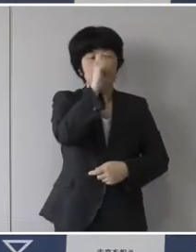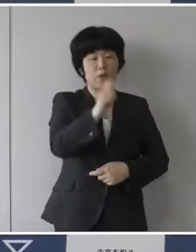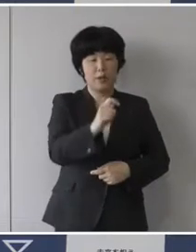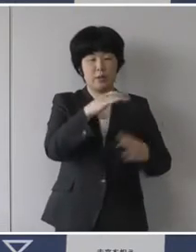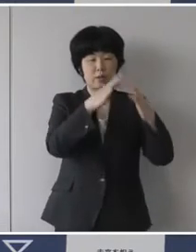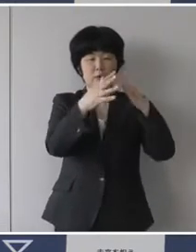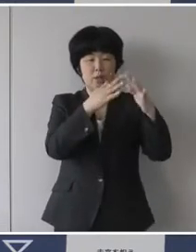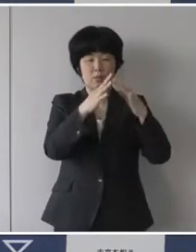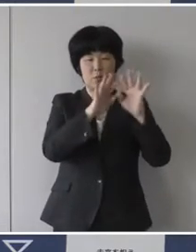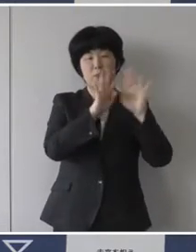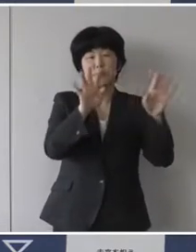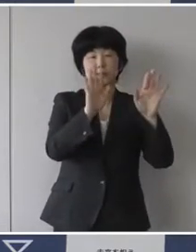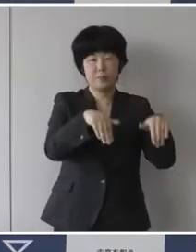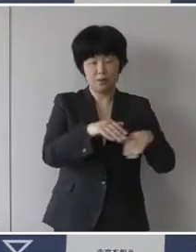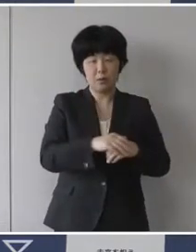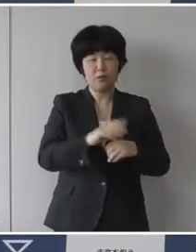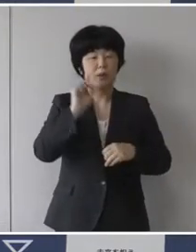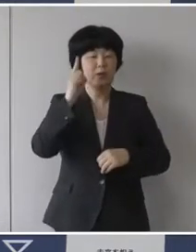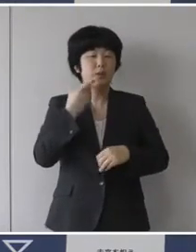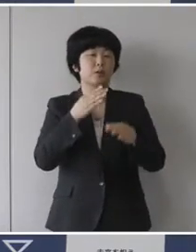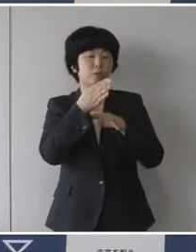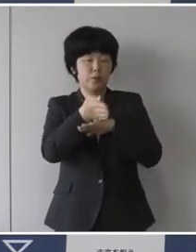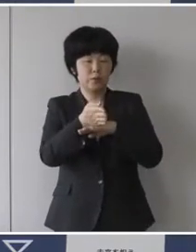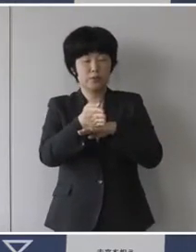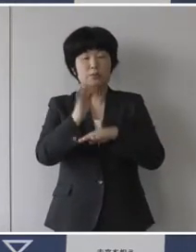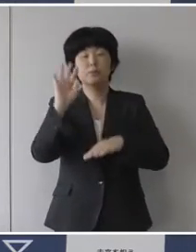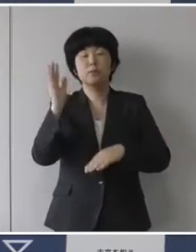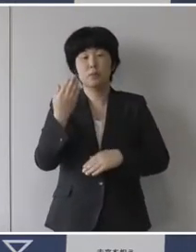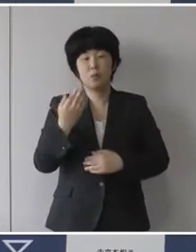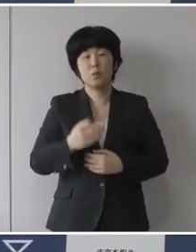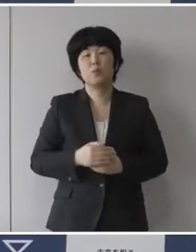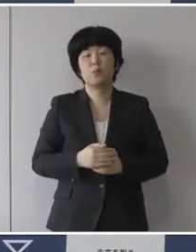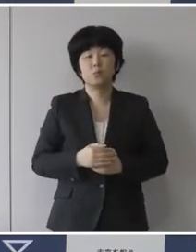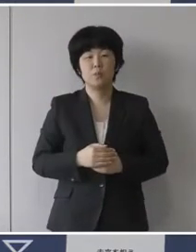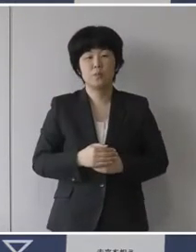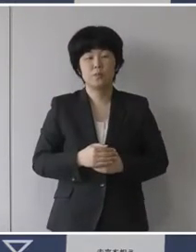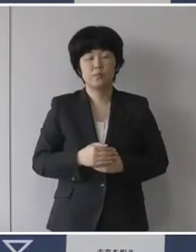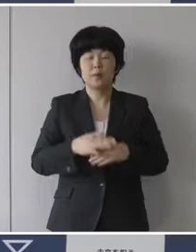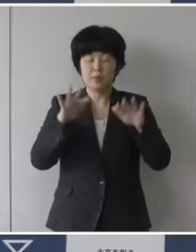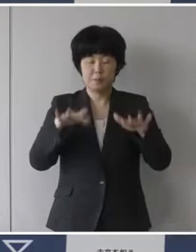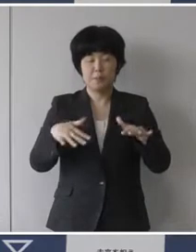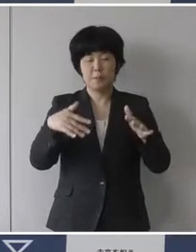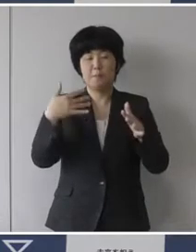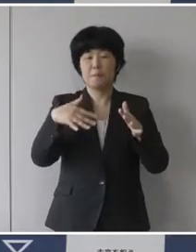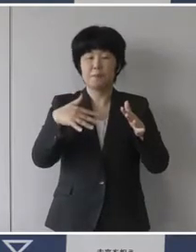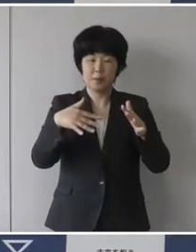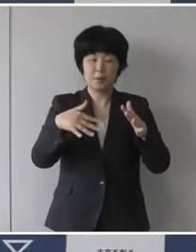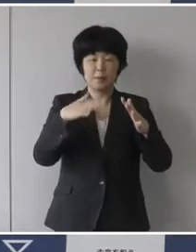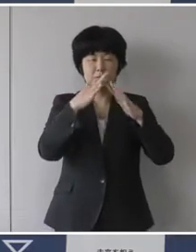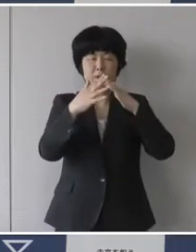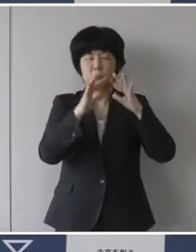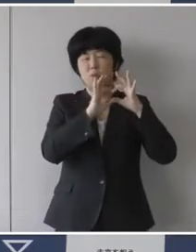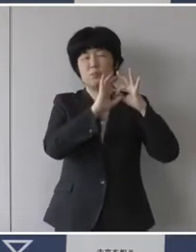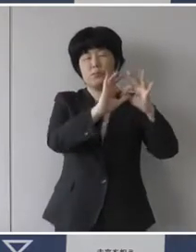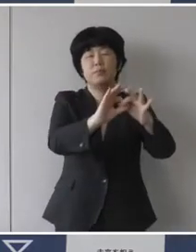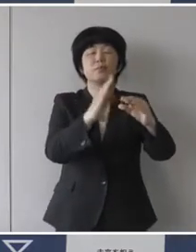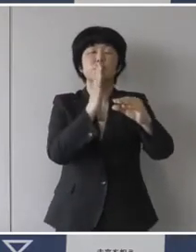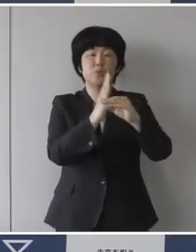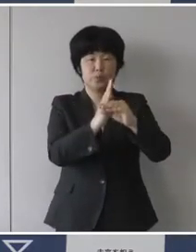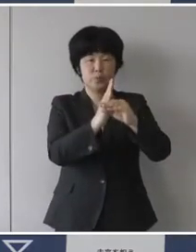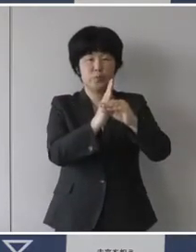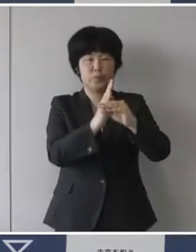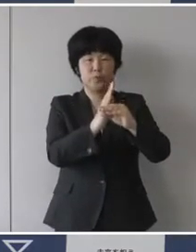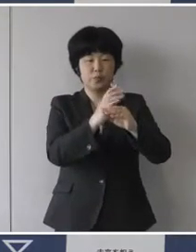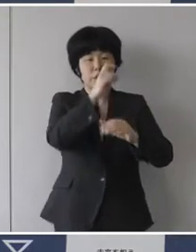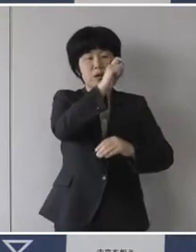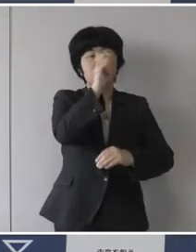を始めたと、1ヶ月余りがもう過ぎておりますが、いまだ停戦等にもならずですね、避難民